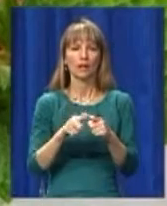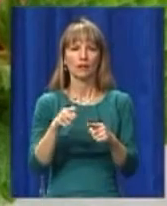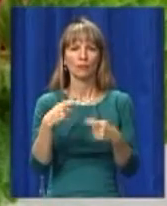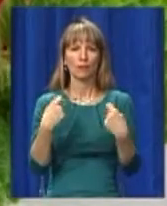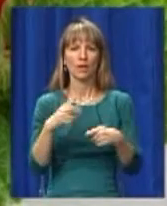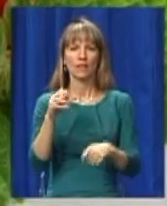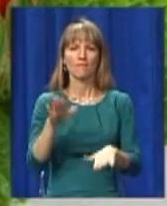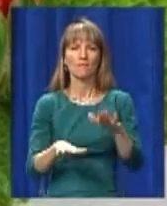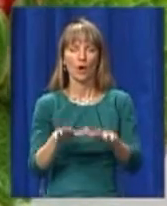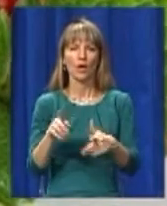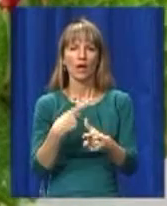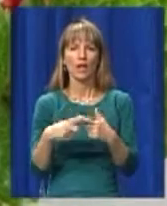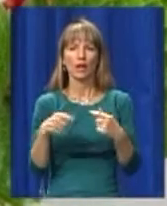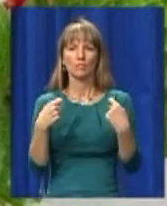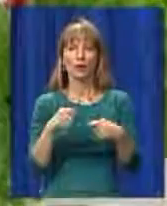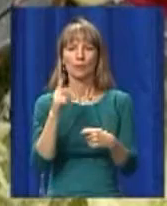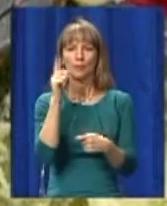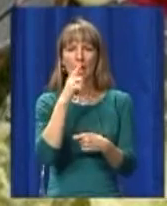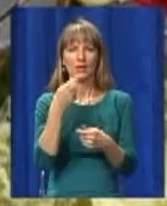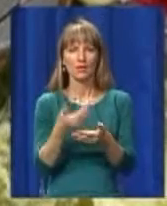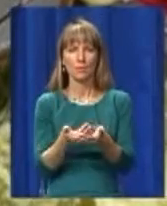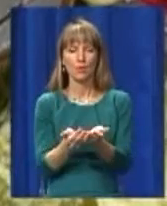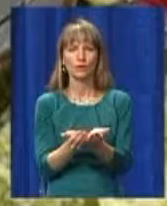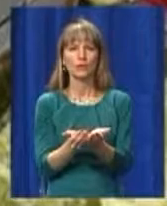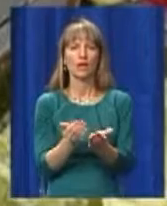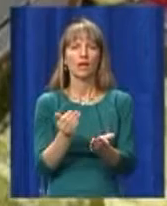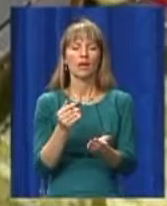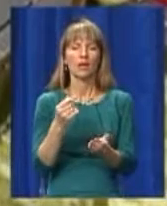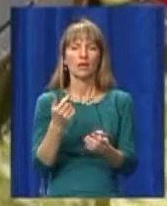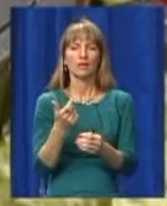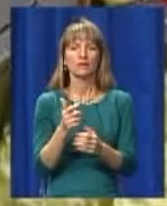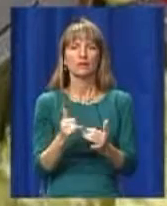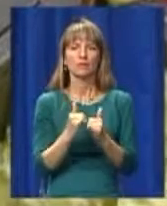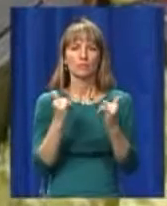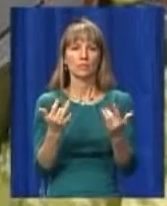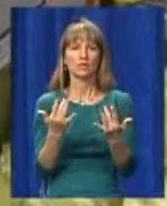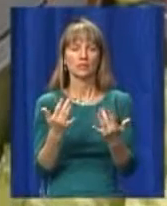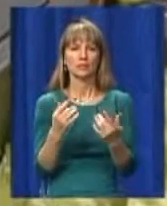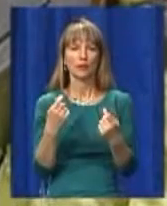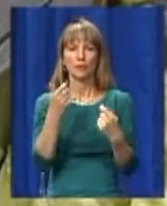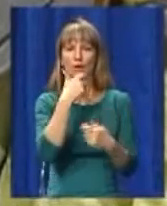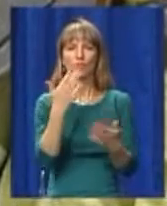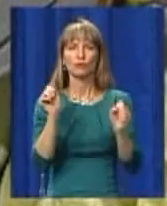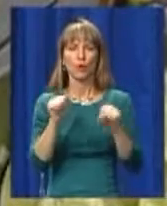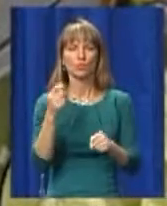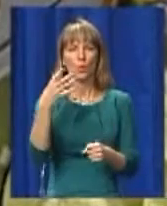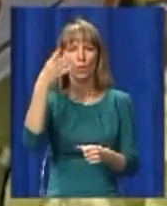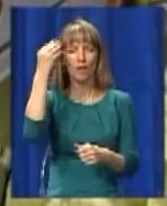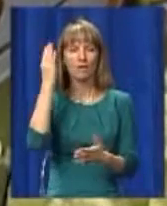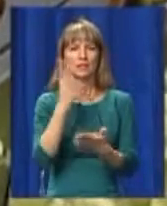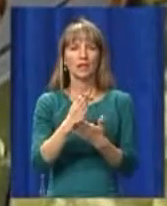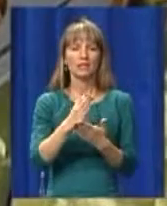на вагу або ж подавали на маленьких блюдцях. Найвеличніша різноманітність морозива, яку тільки можна уявити, існує в